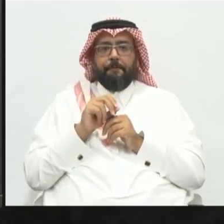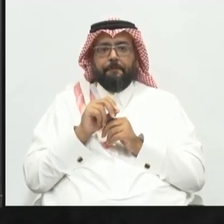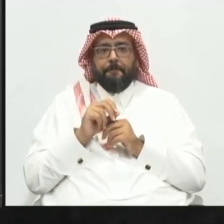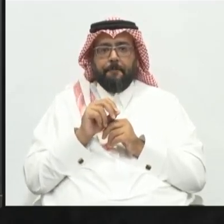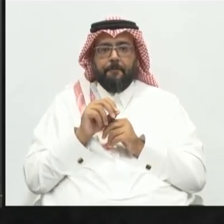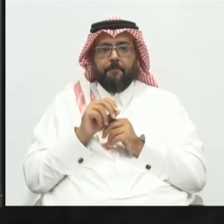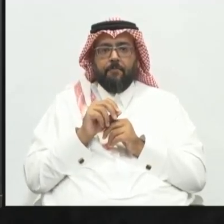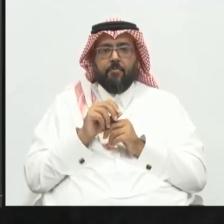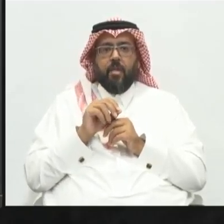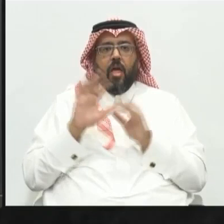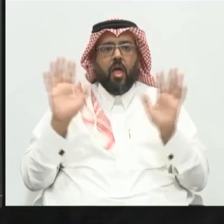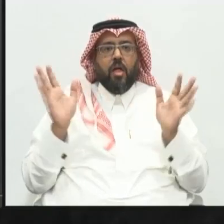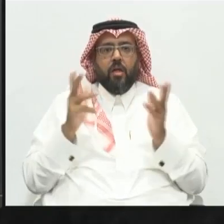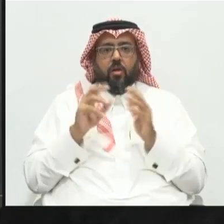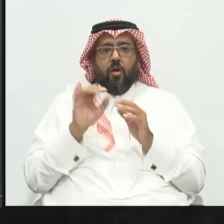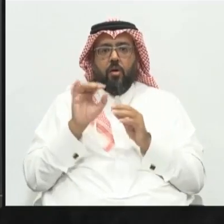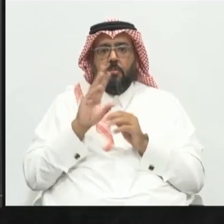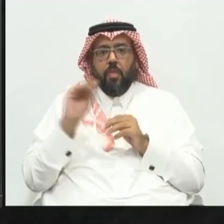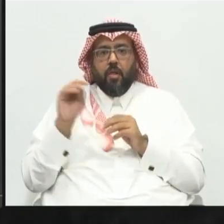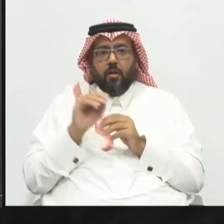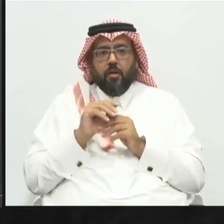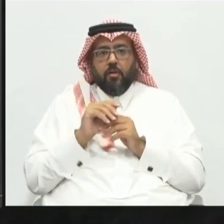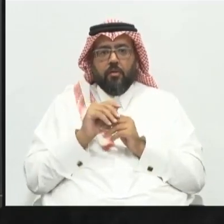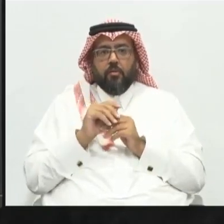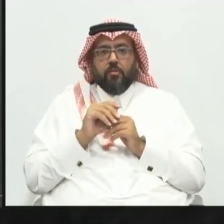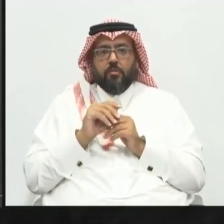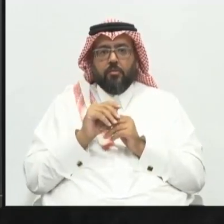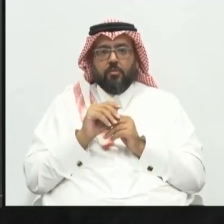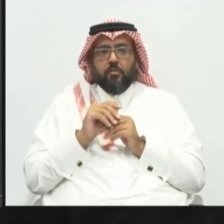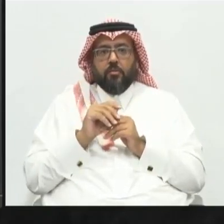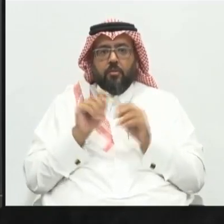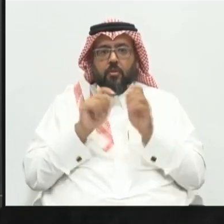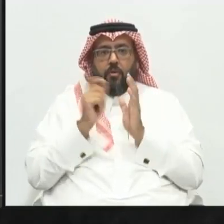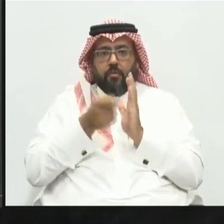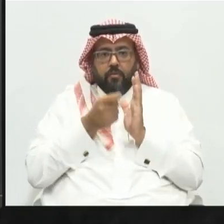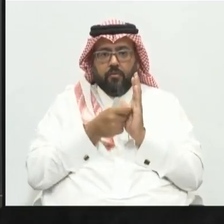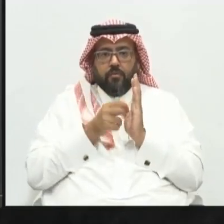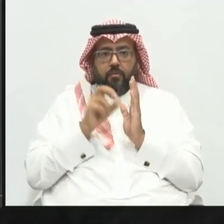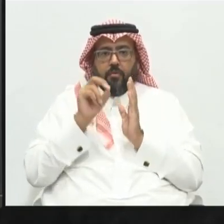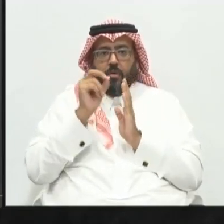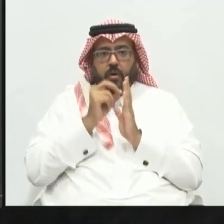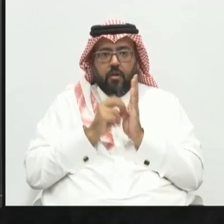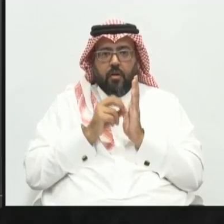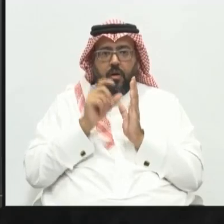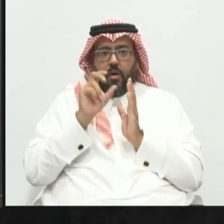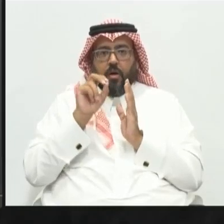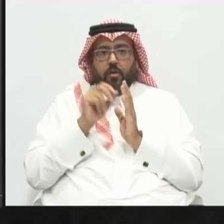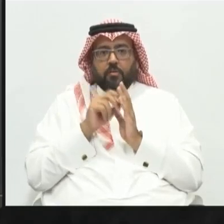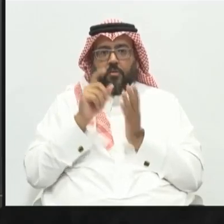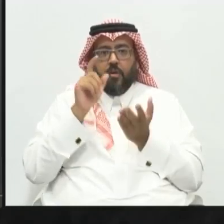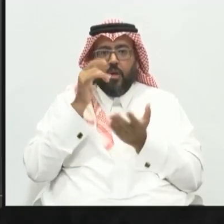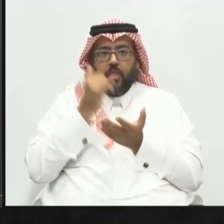وانما اي واقعه مماثله لما تم كتابتها في هذه القاعده القانونيه فانه ينطبق